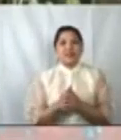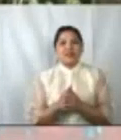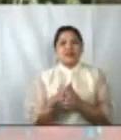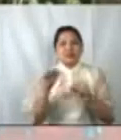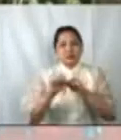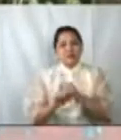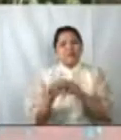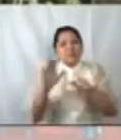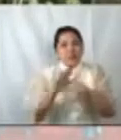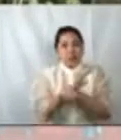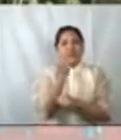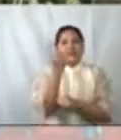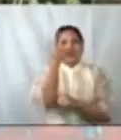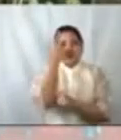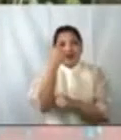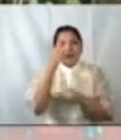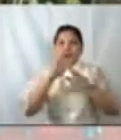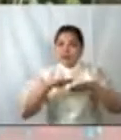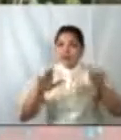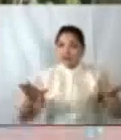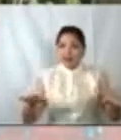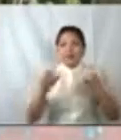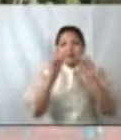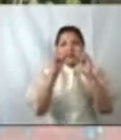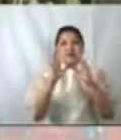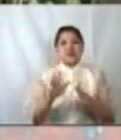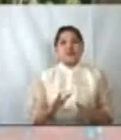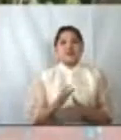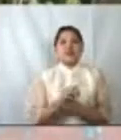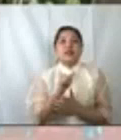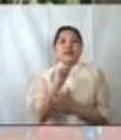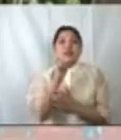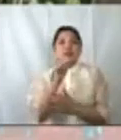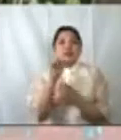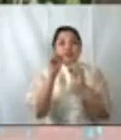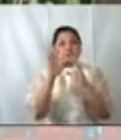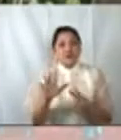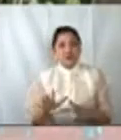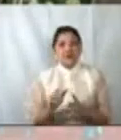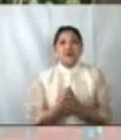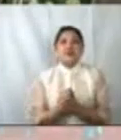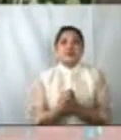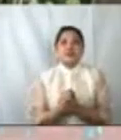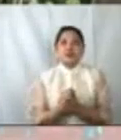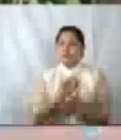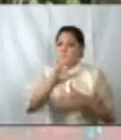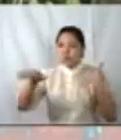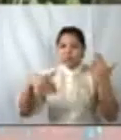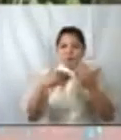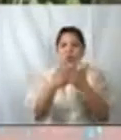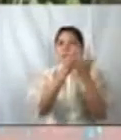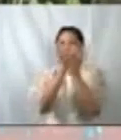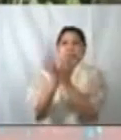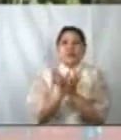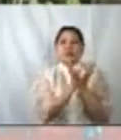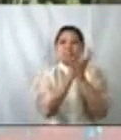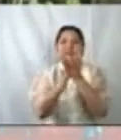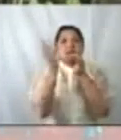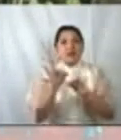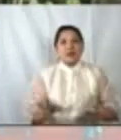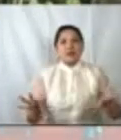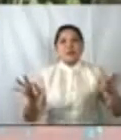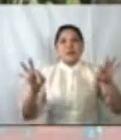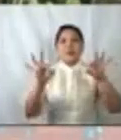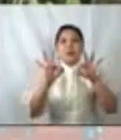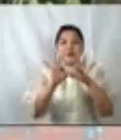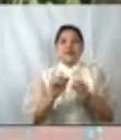ng ating mga anak, ng ating mga guro at hindi gurong kawalin ng ating kagawaran at ang buong bayan ang kahalagahan ng